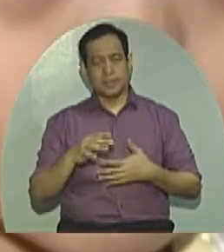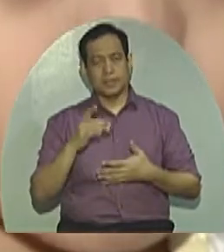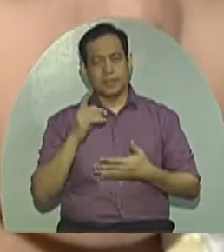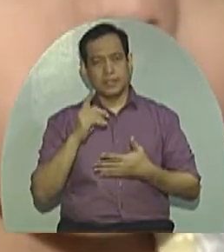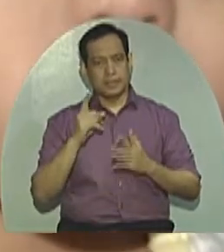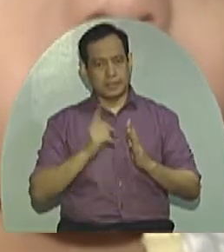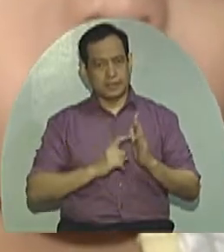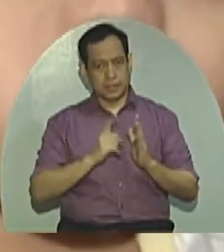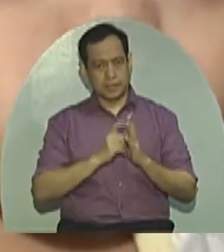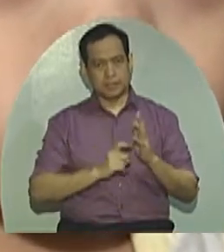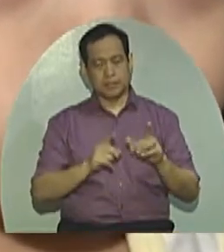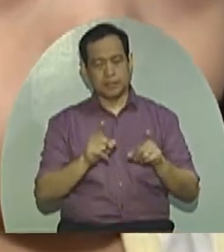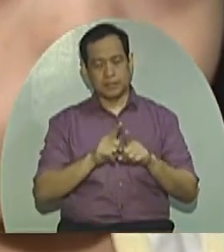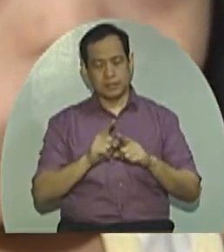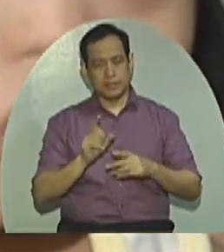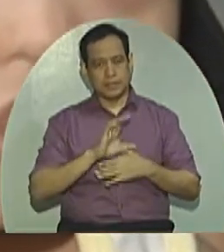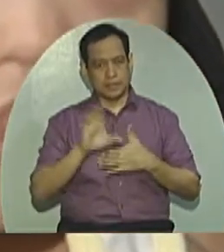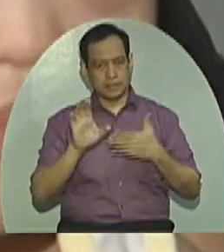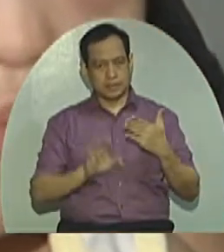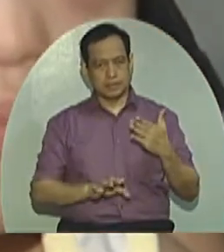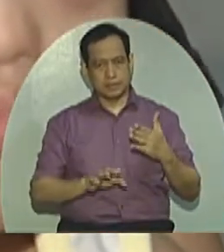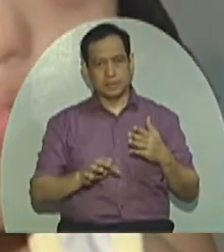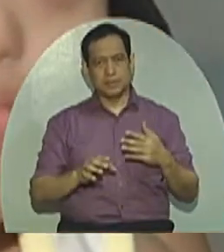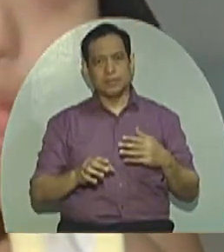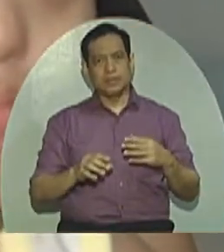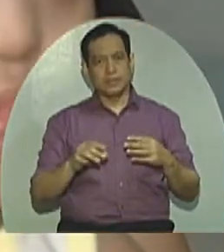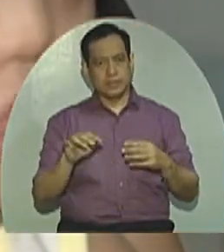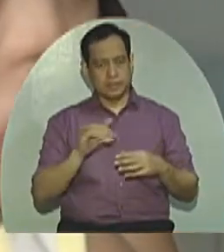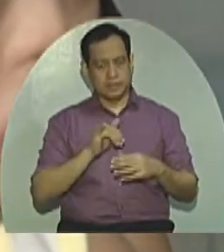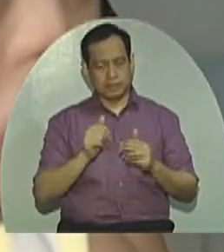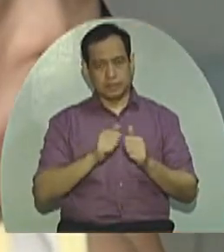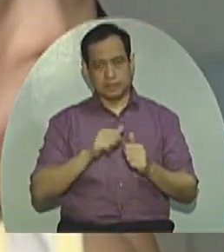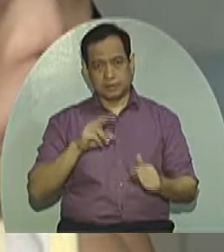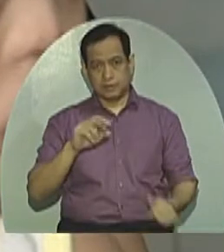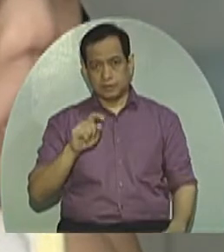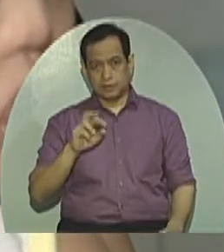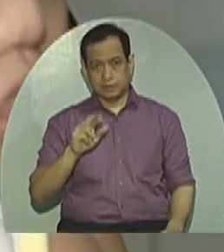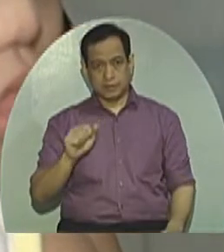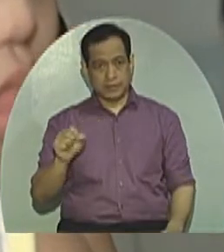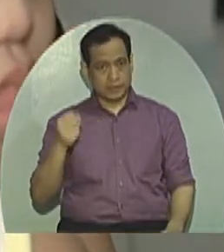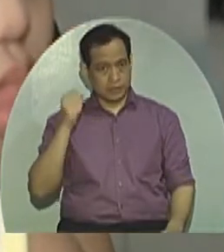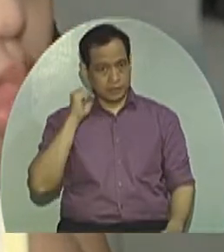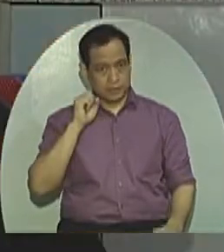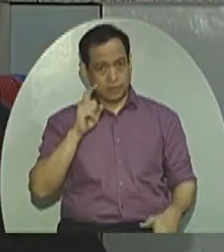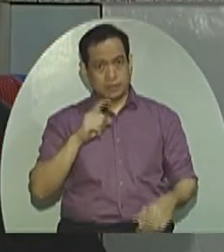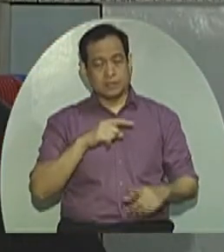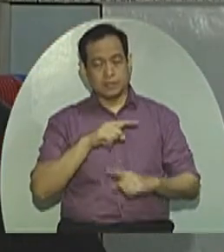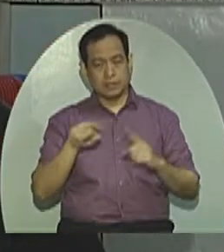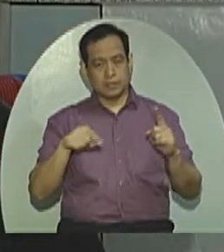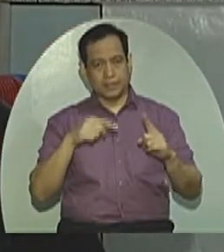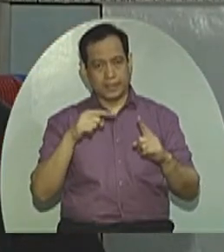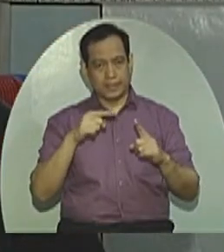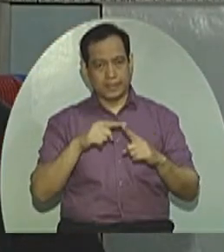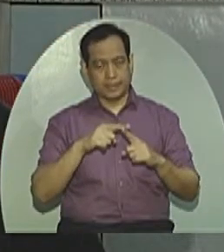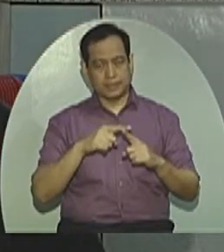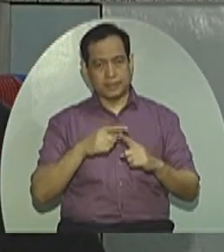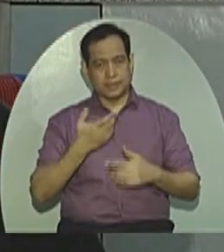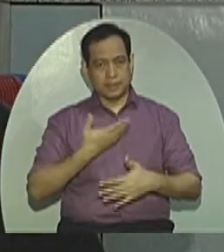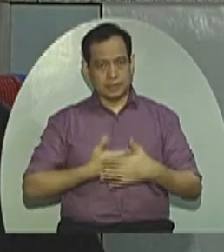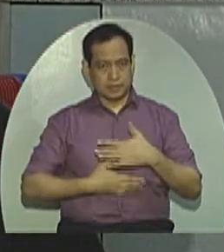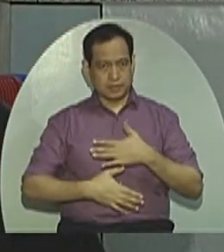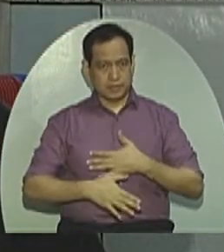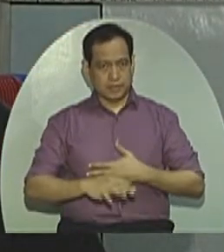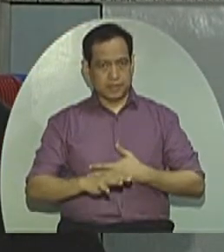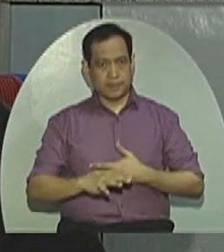po, kompleto rin po sa check-up, pati po sa ultrasound. Nung pinanganak po siya, meron po